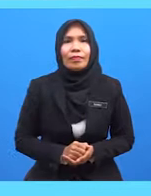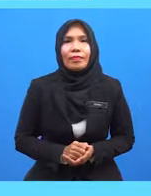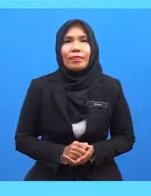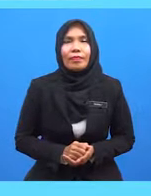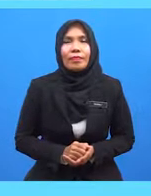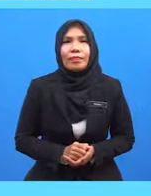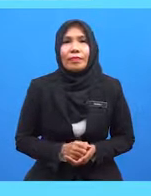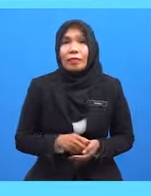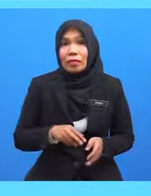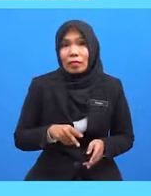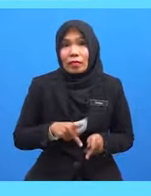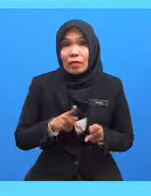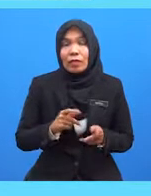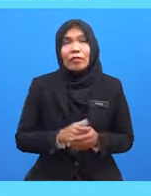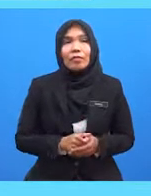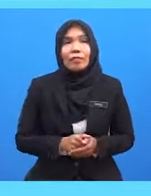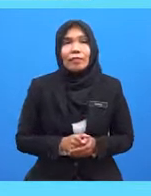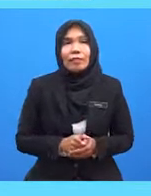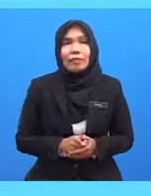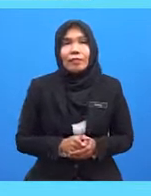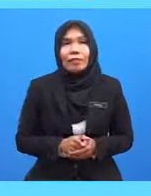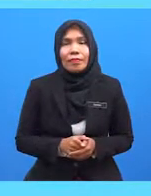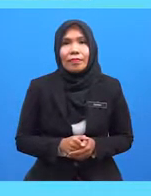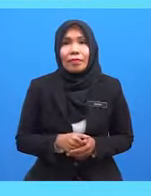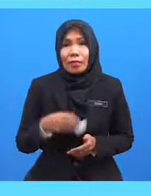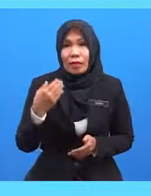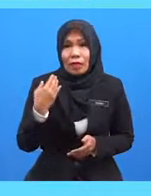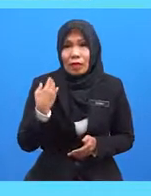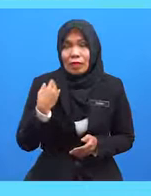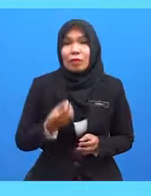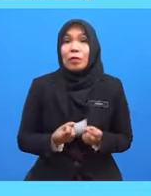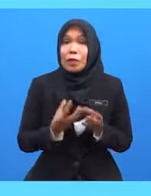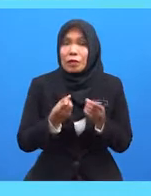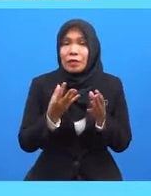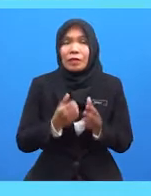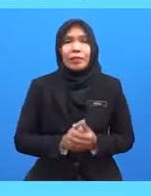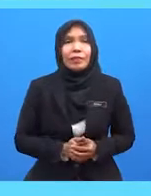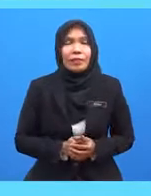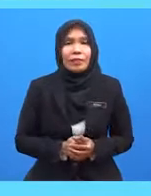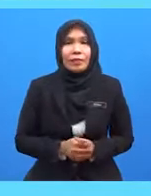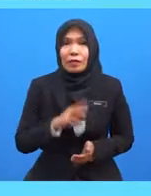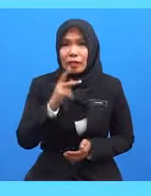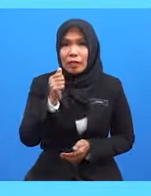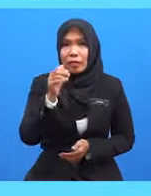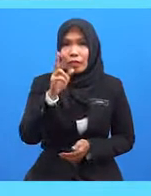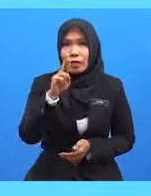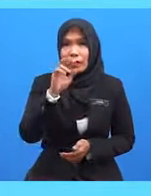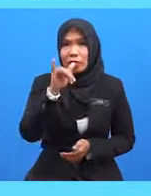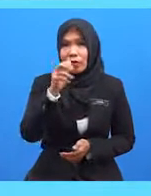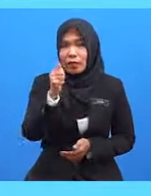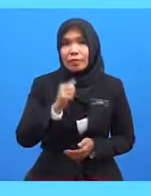Al-Raniri dengan karyanya Syuratul Mustaqim, Ashra Al-Insan dan Bustanus As-Salatin